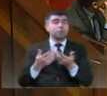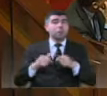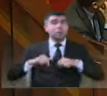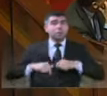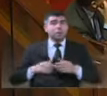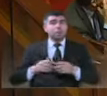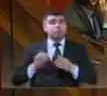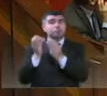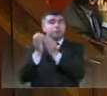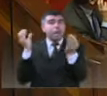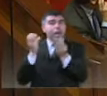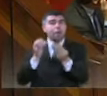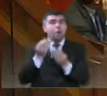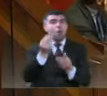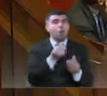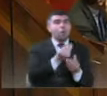النقل المدرسي